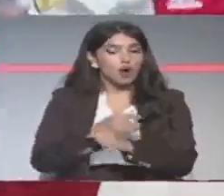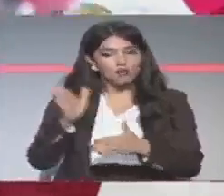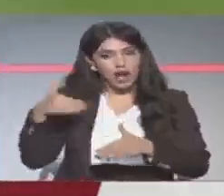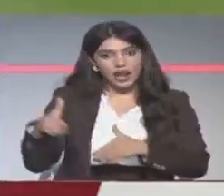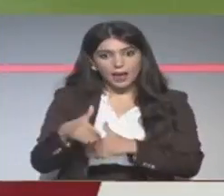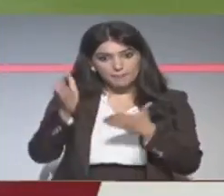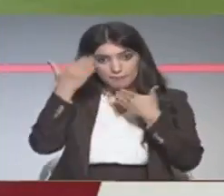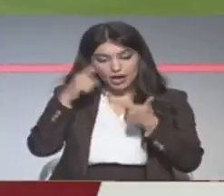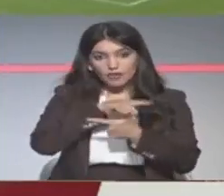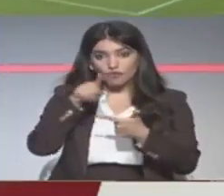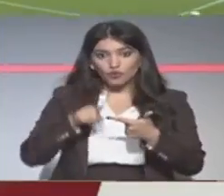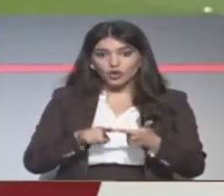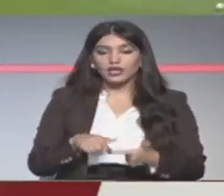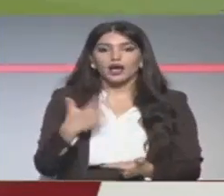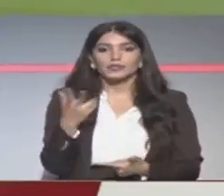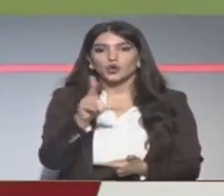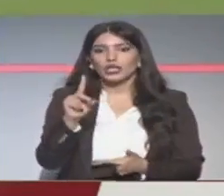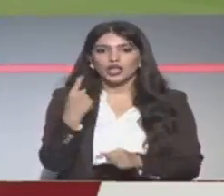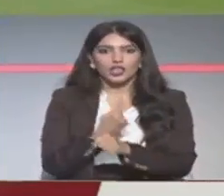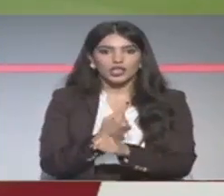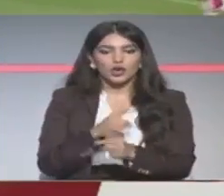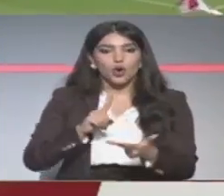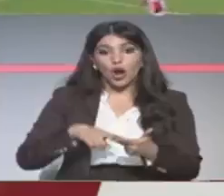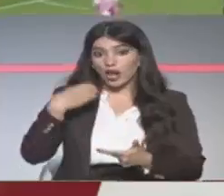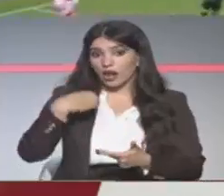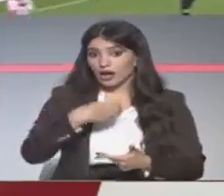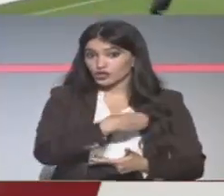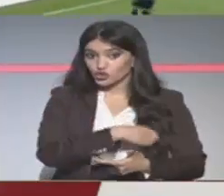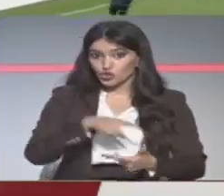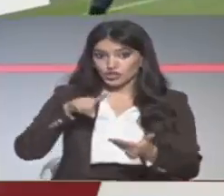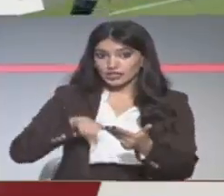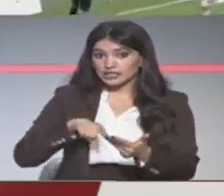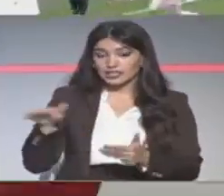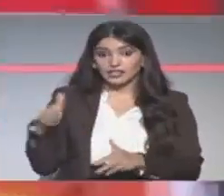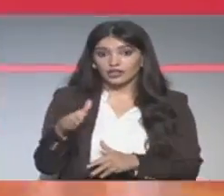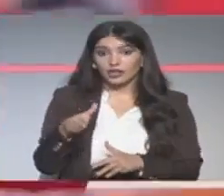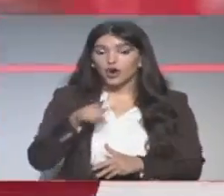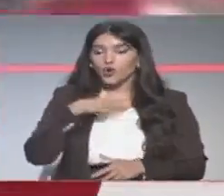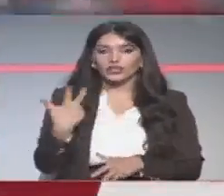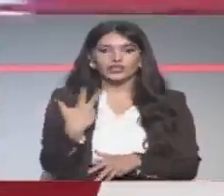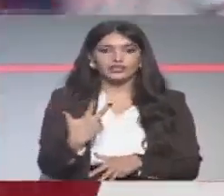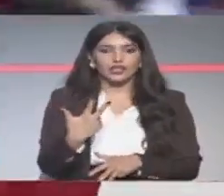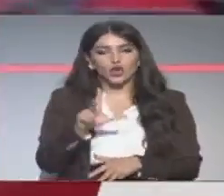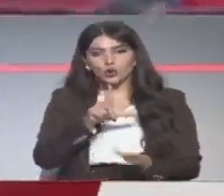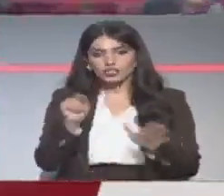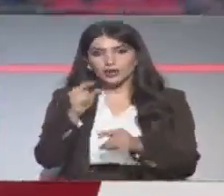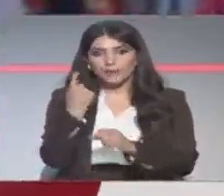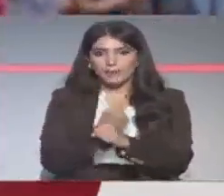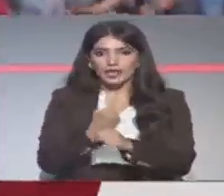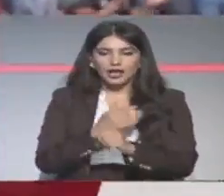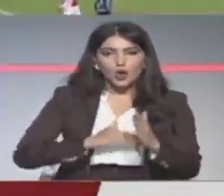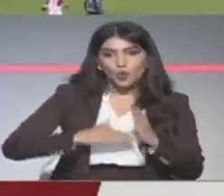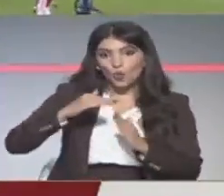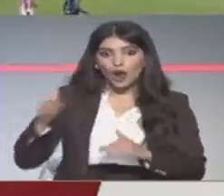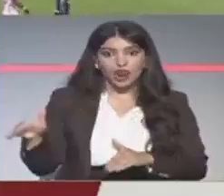زكريا الأبيض في الدقيقة 35، والأرجنتيني الصاعد ليساندرو مارتينيز في الدقيقة 73، يرفع أياكس